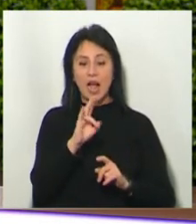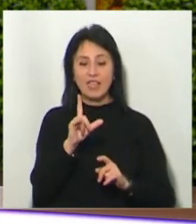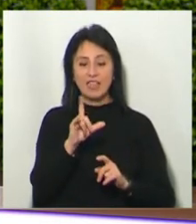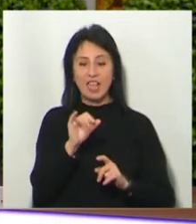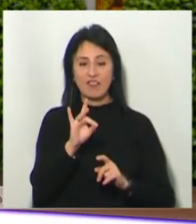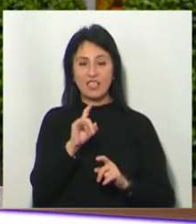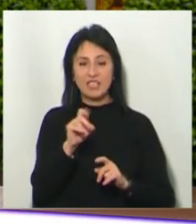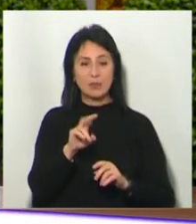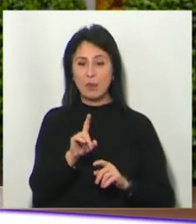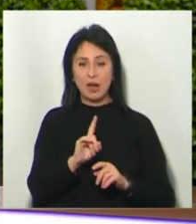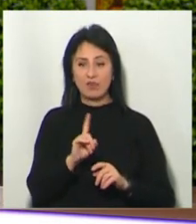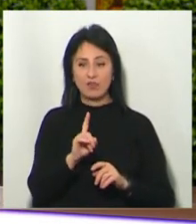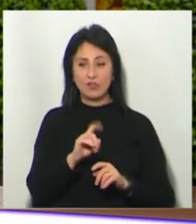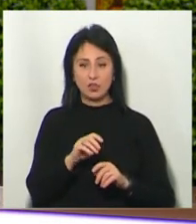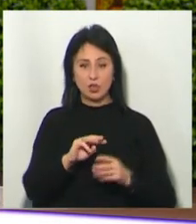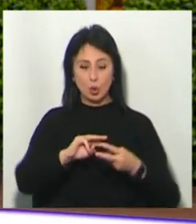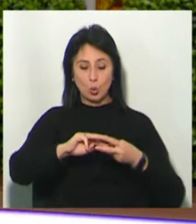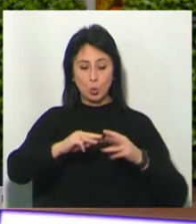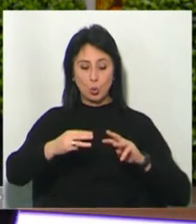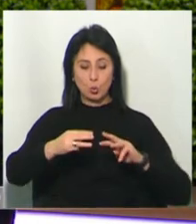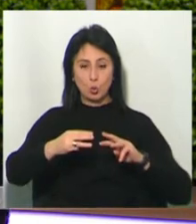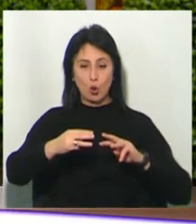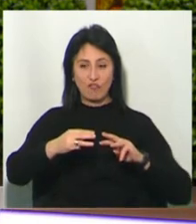არის კონთოვანი შრის